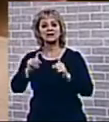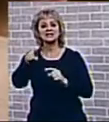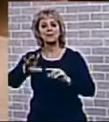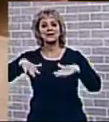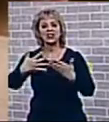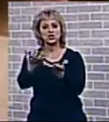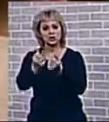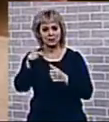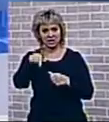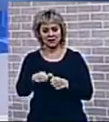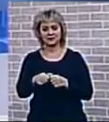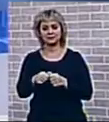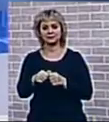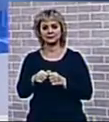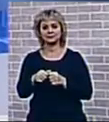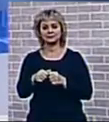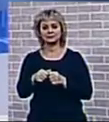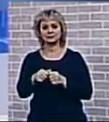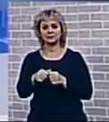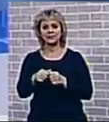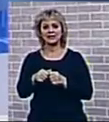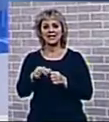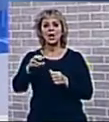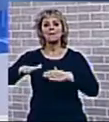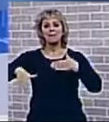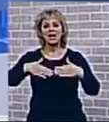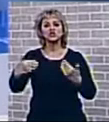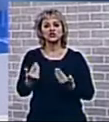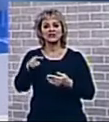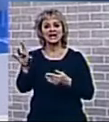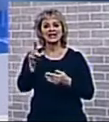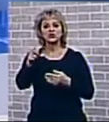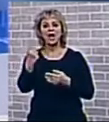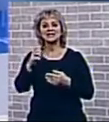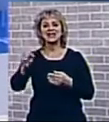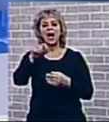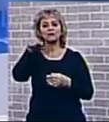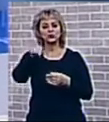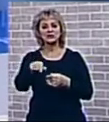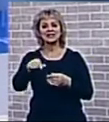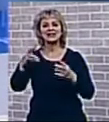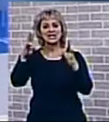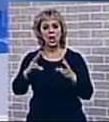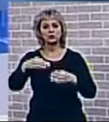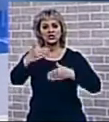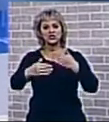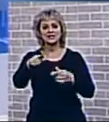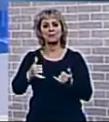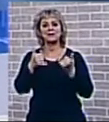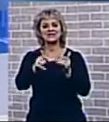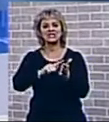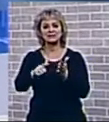постановили предложение принять. Марш живых пройдет по Ростову 11 августа. Траурное шествие будет